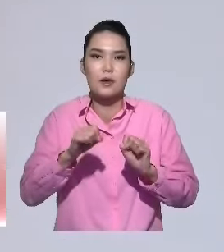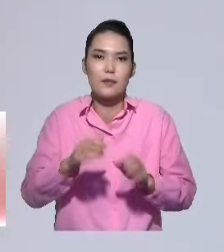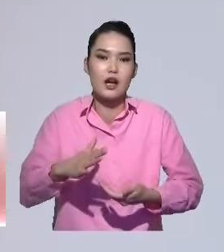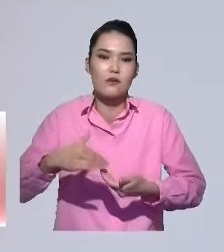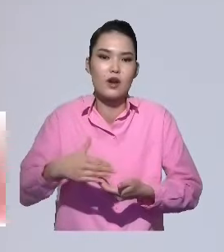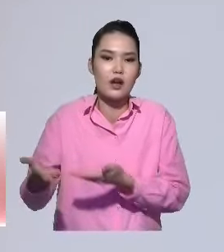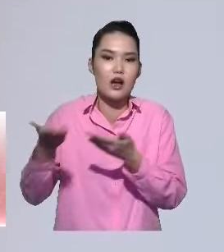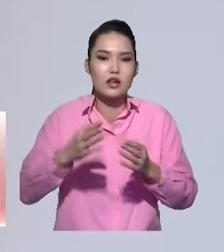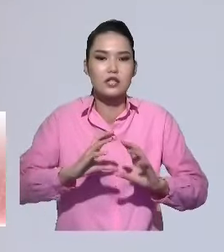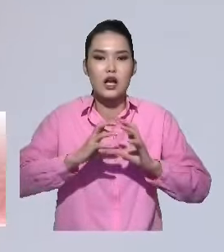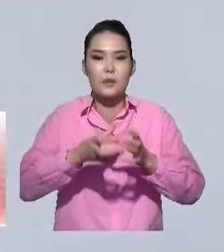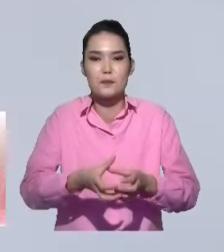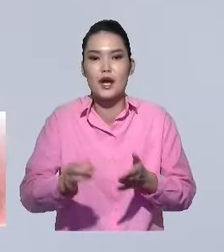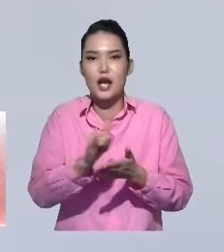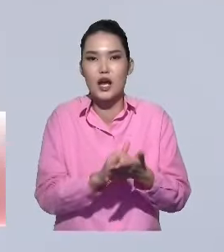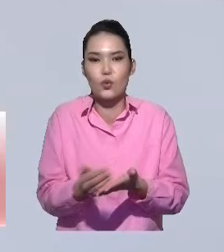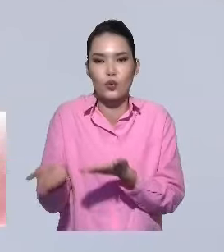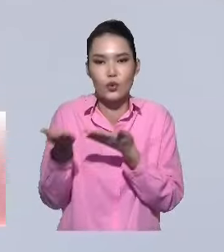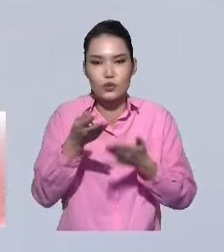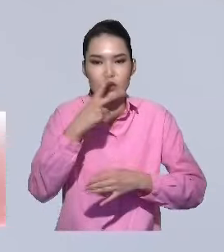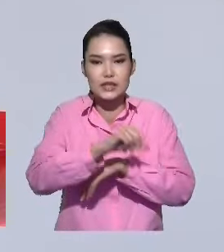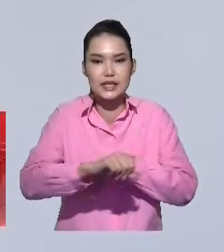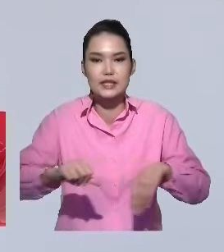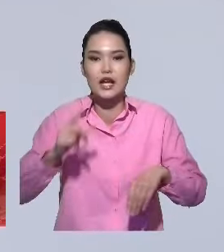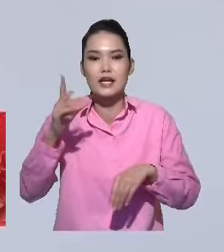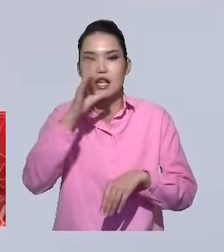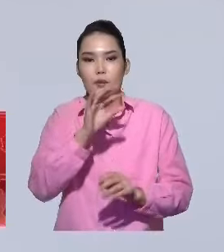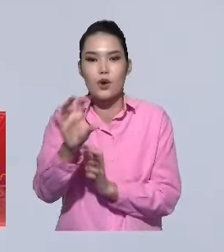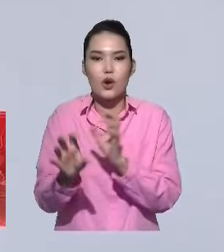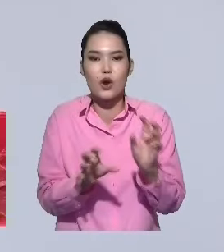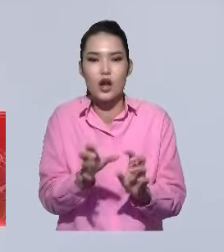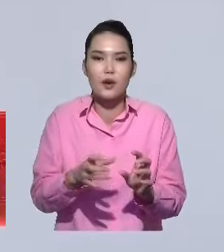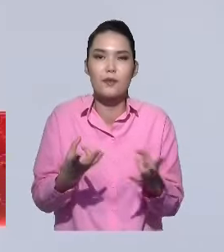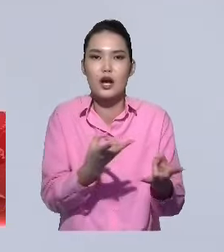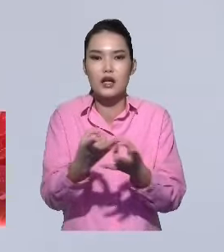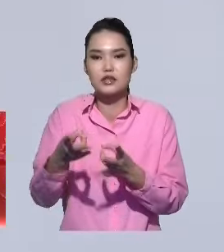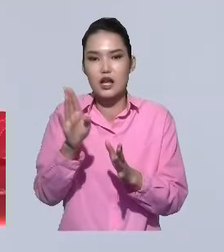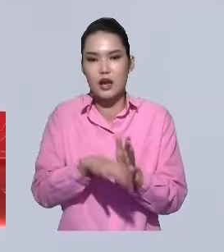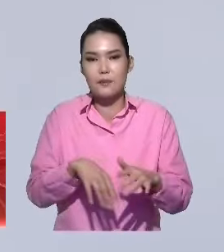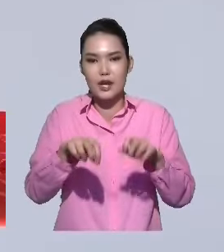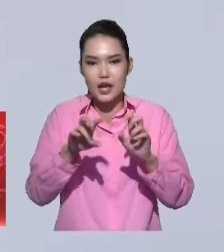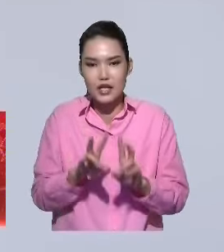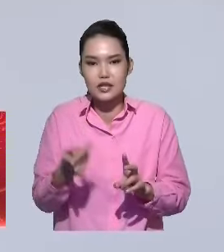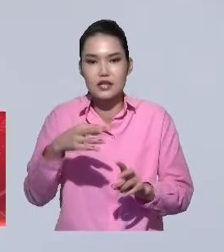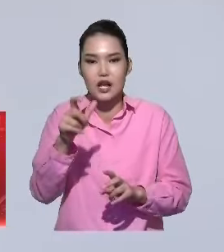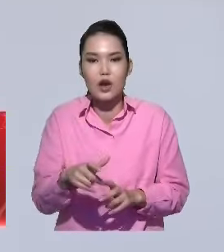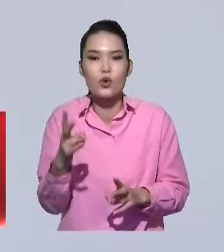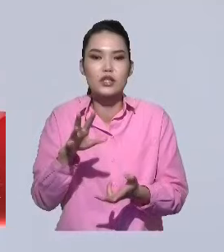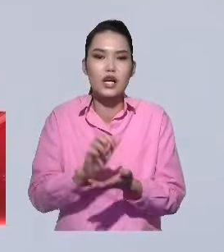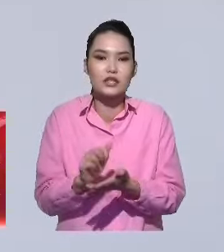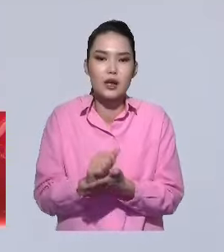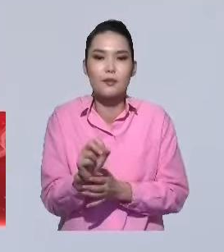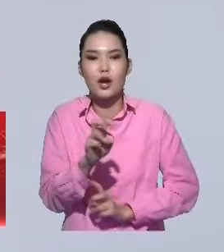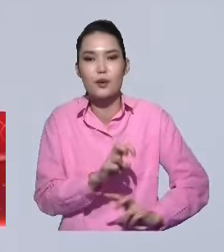специалистов международного уровня. Но нужно только обеспечить все меры безопасности для тех, кто занимается